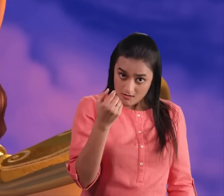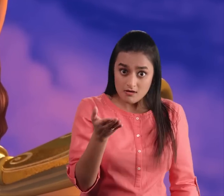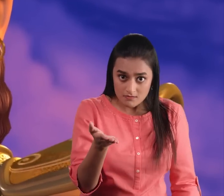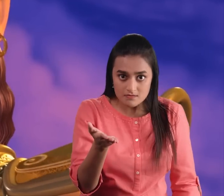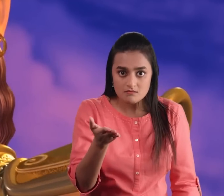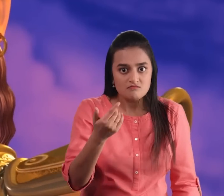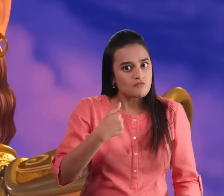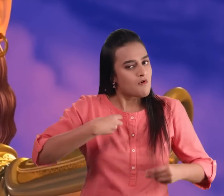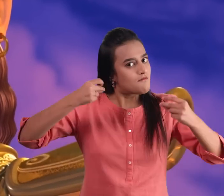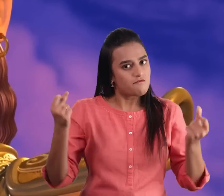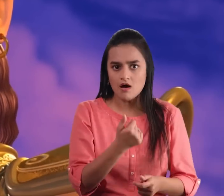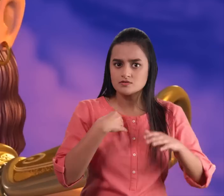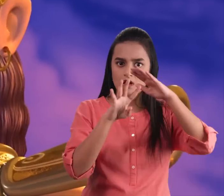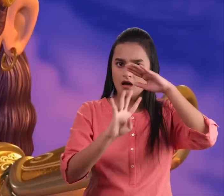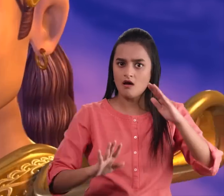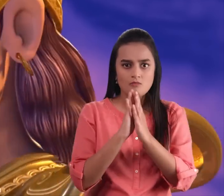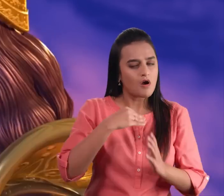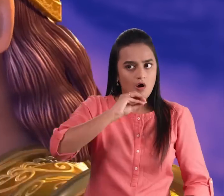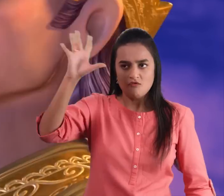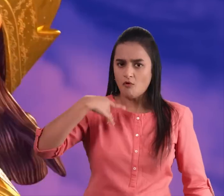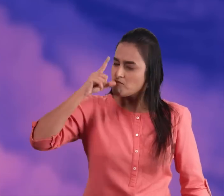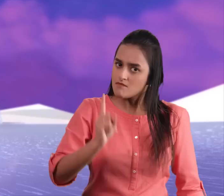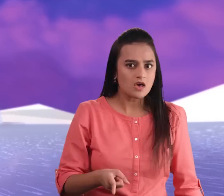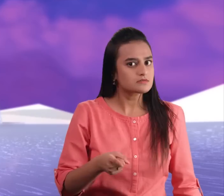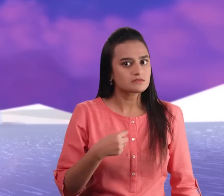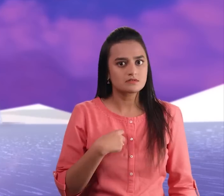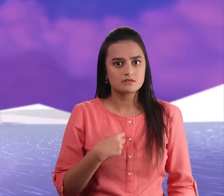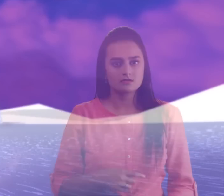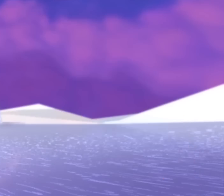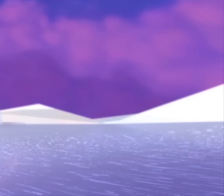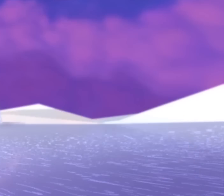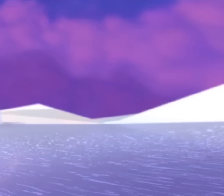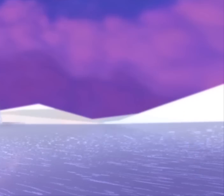हिम्मत! मुझे तुरंत इंद्र को सूचित करना होगा।